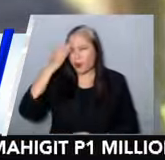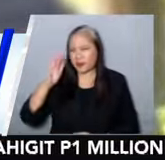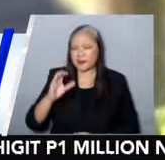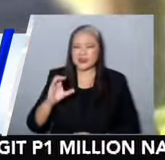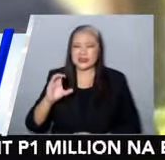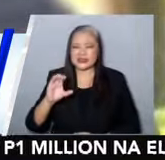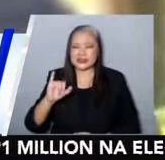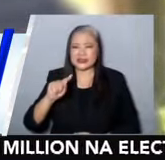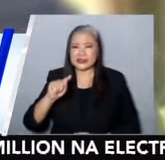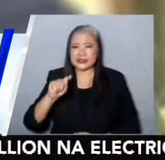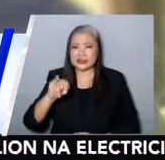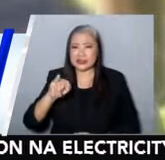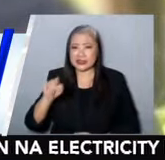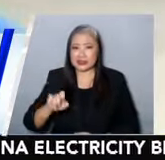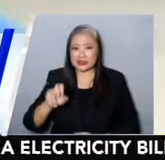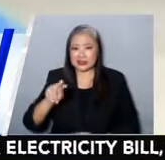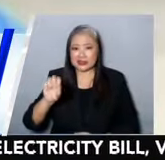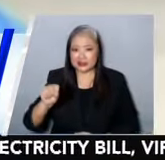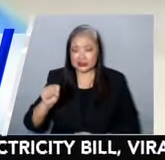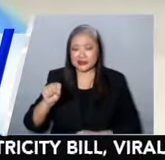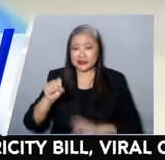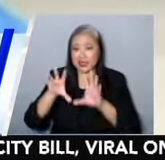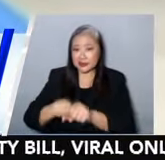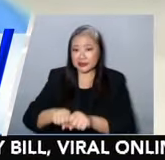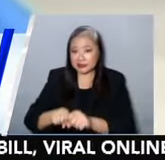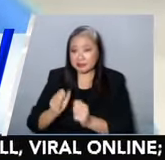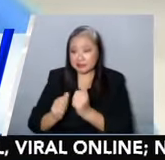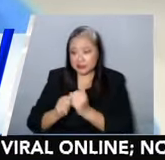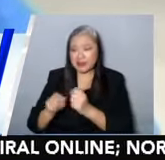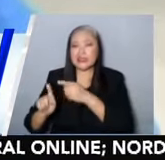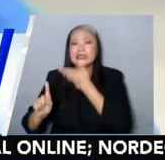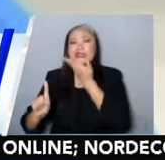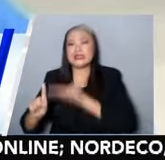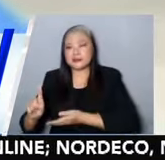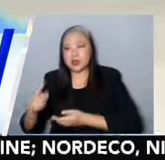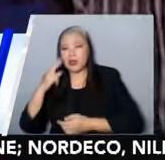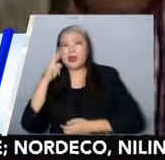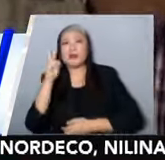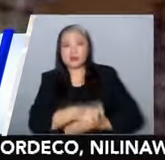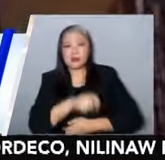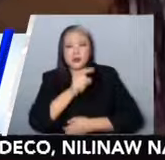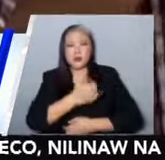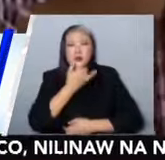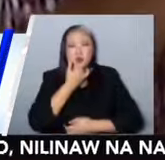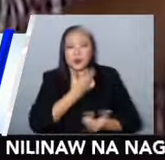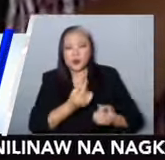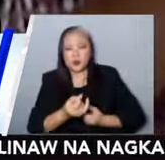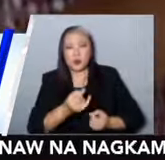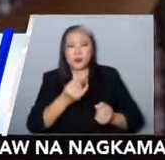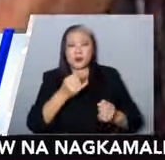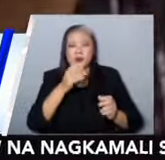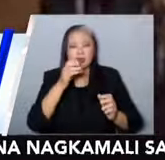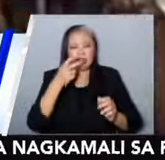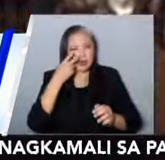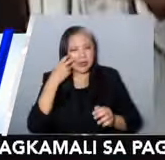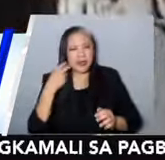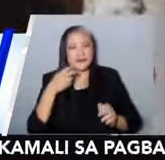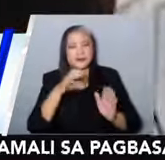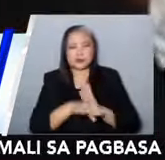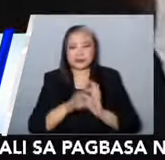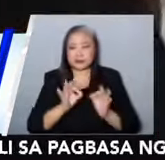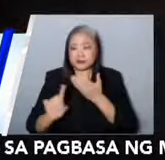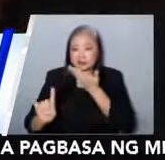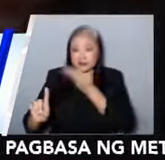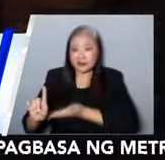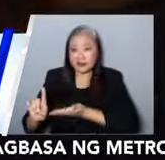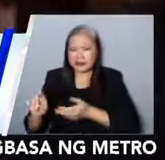your presence, nakita mo nagko-commit ng krimen yung tao, kahit hindi ka officer of the law, kahit civilian ka, pwede mo siyang arrestuhin. Yan